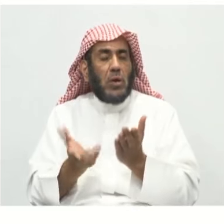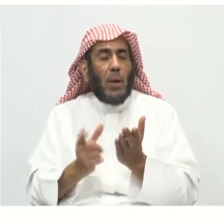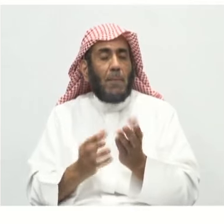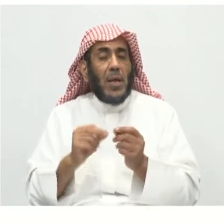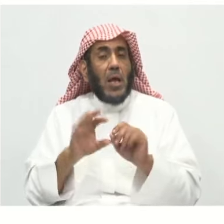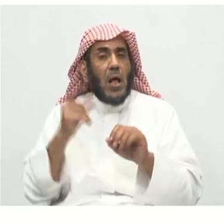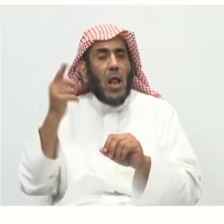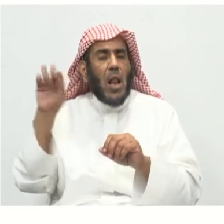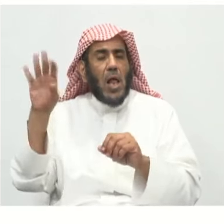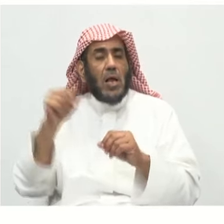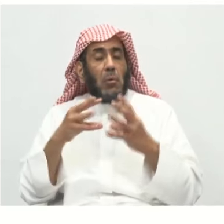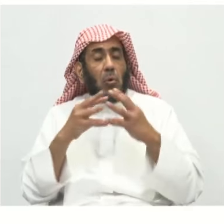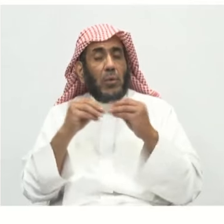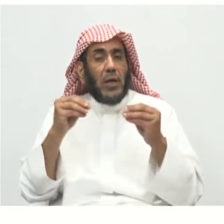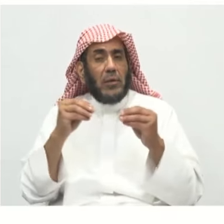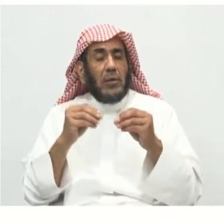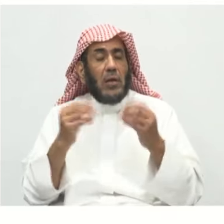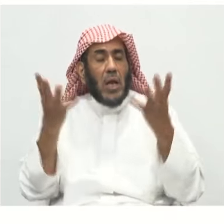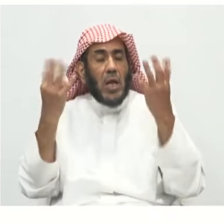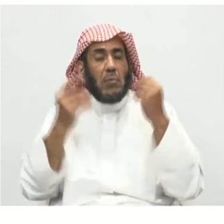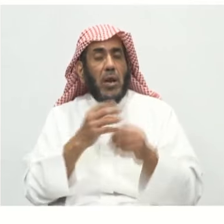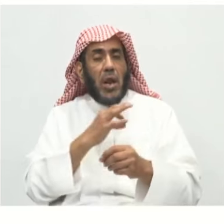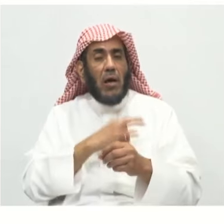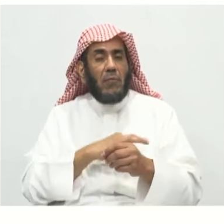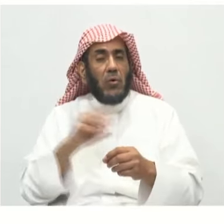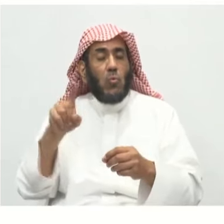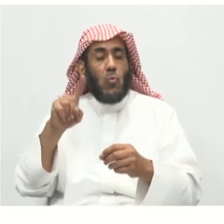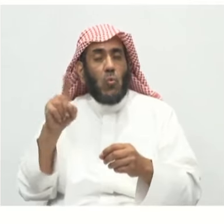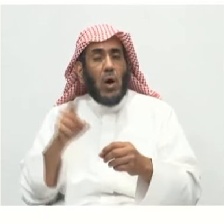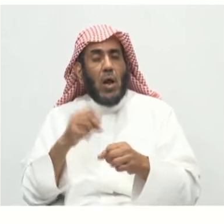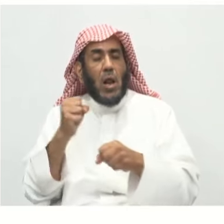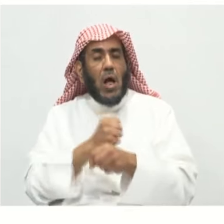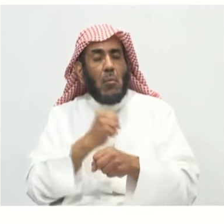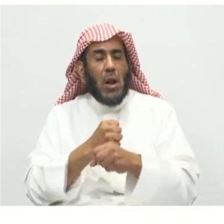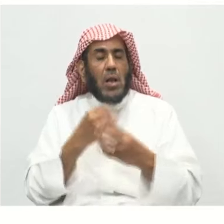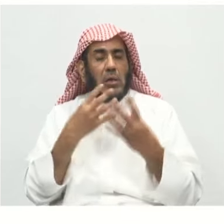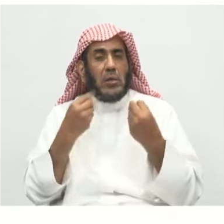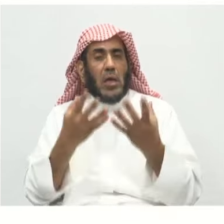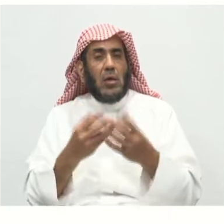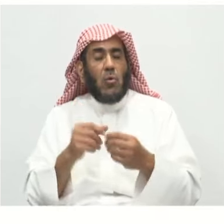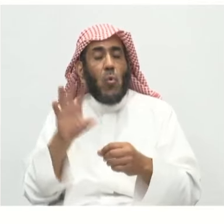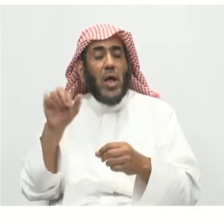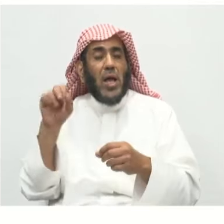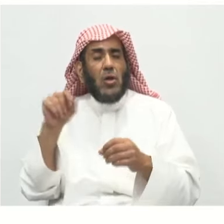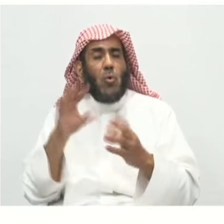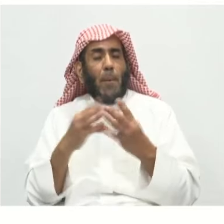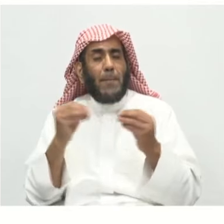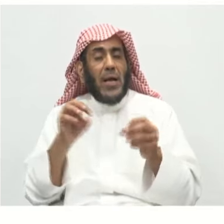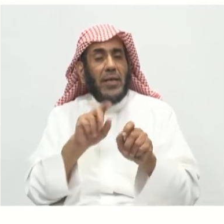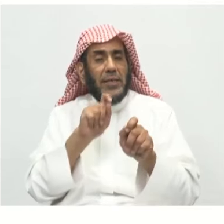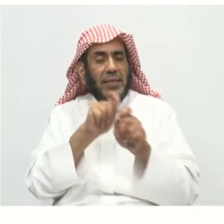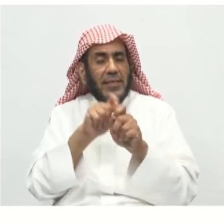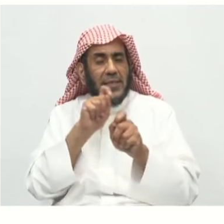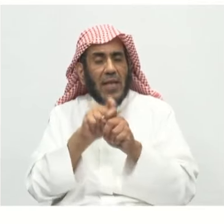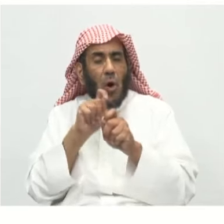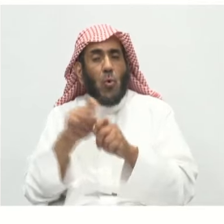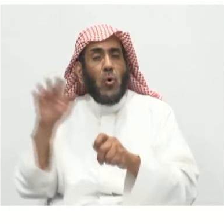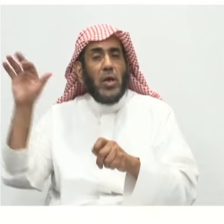الحكمه مقصود بها ايضا العلم النافع وكذلك العمل الصالح وايضا يعظه بمعنى ينصحه